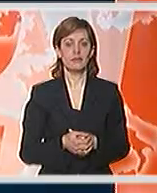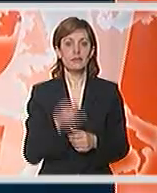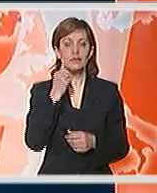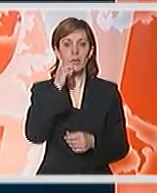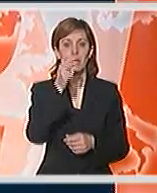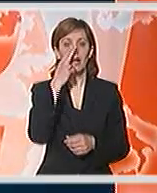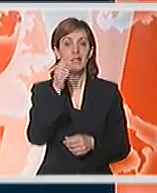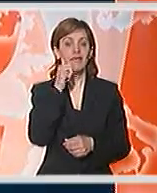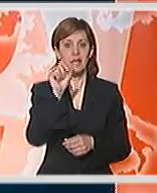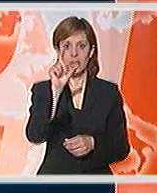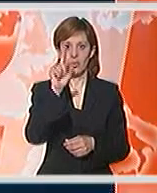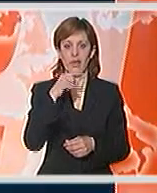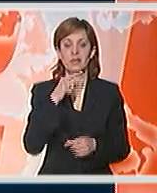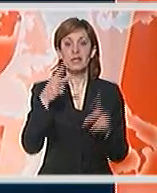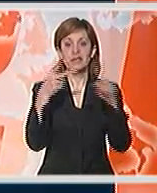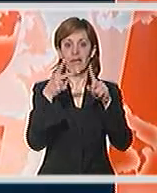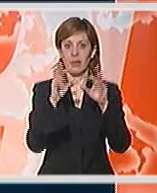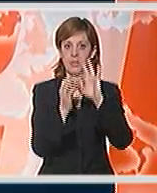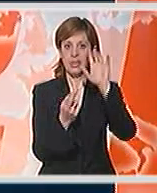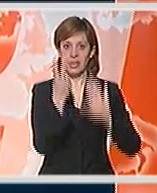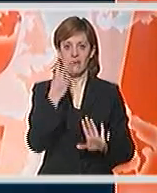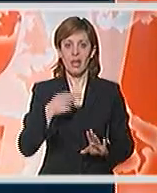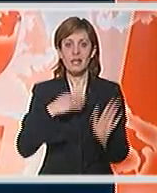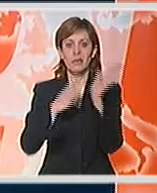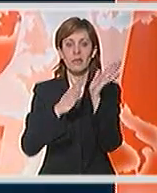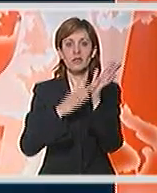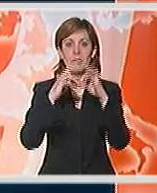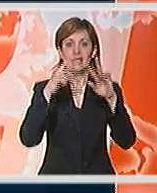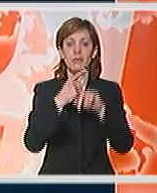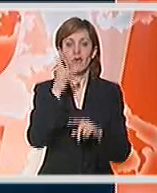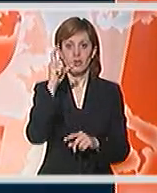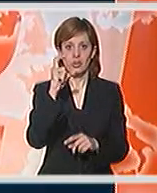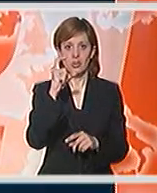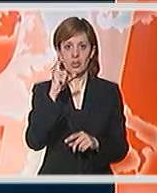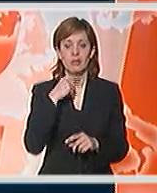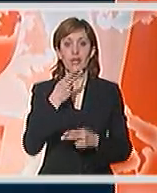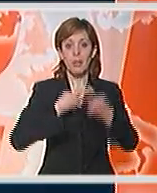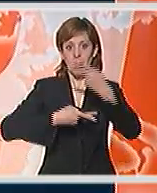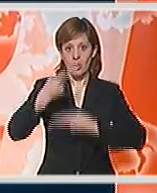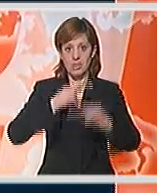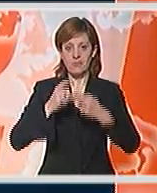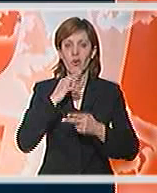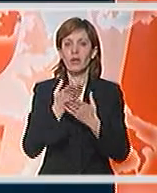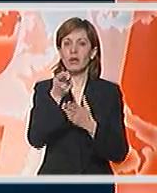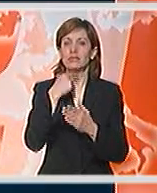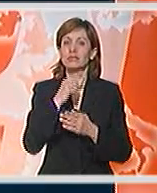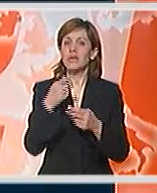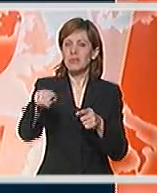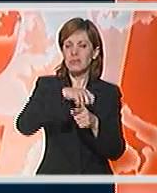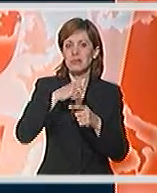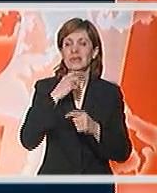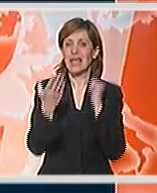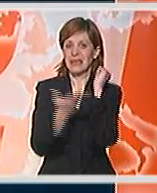Dobar dan, gledate Vesti u podne, televizije B92, ja sam Miloš Maksimović. Proizvodnja u pogonu za preradu